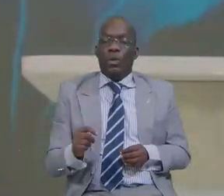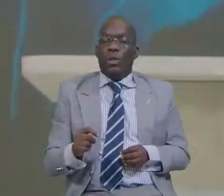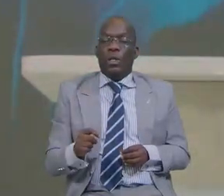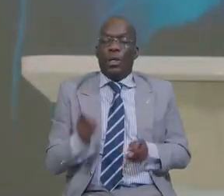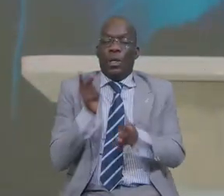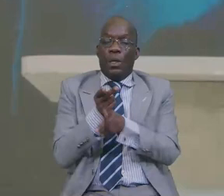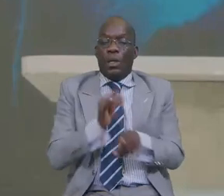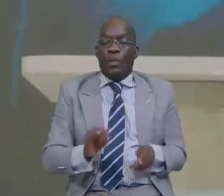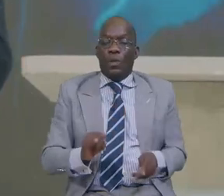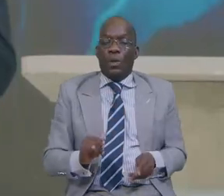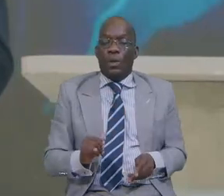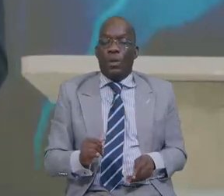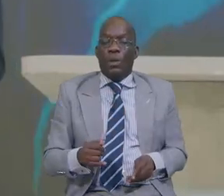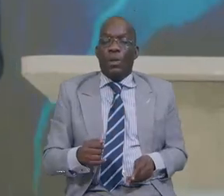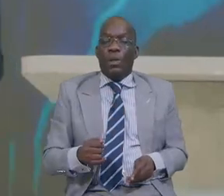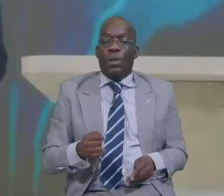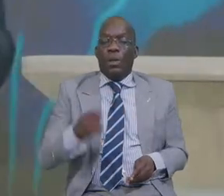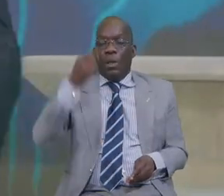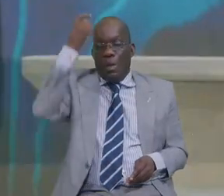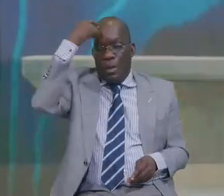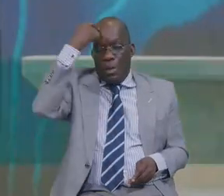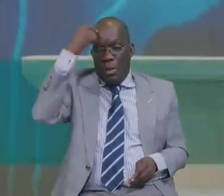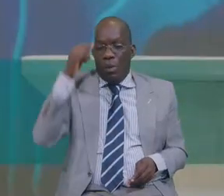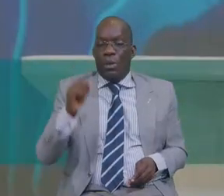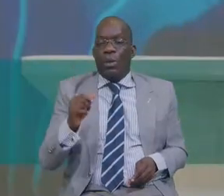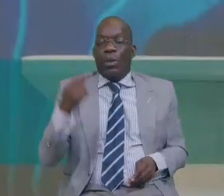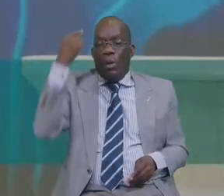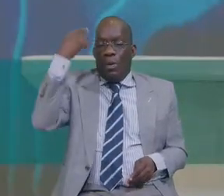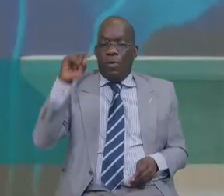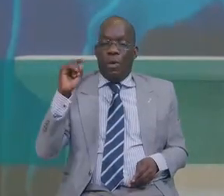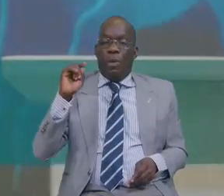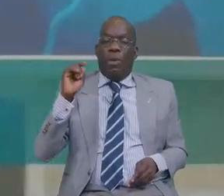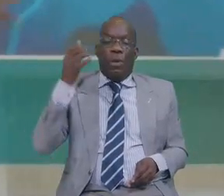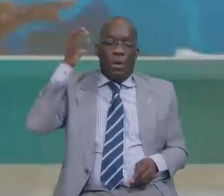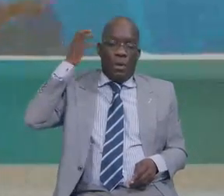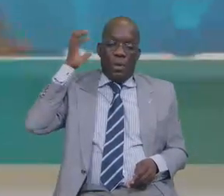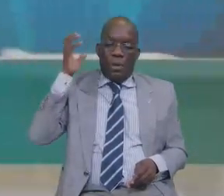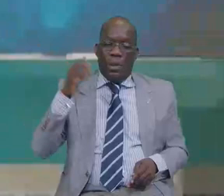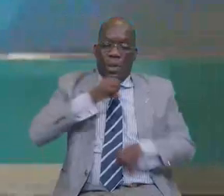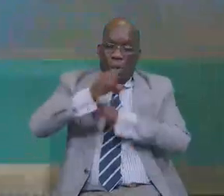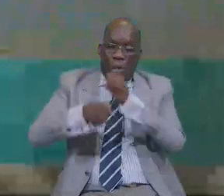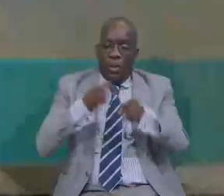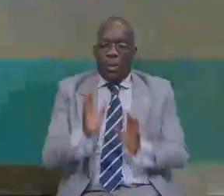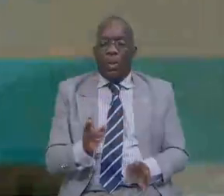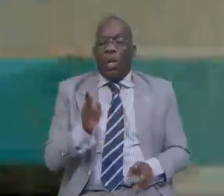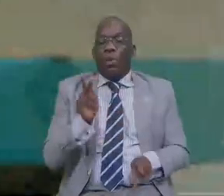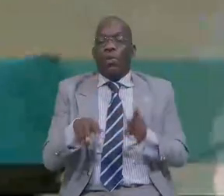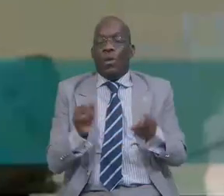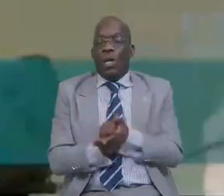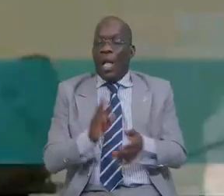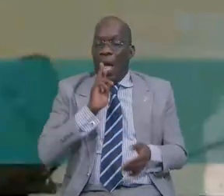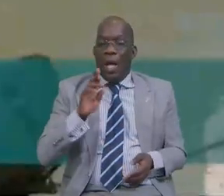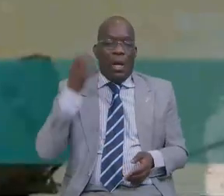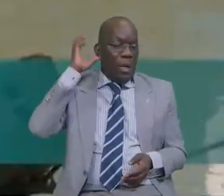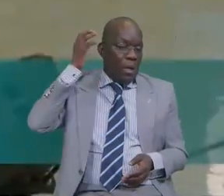le maintien de la santé pour les malades mentaux. Ceux qui